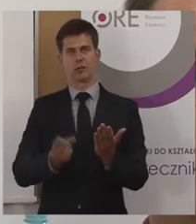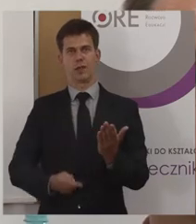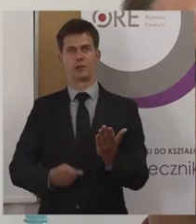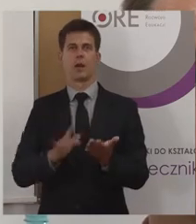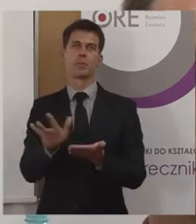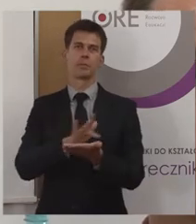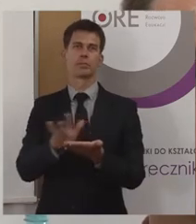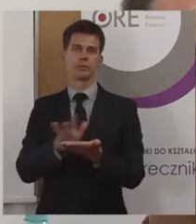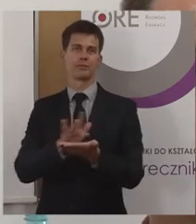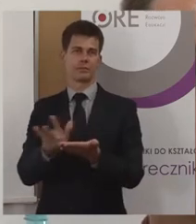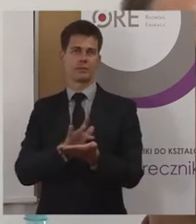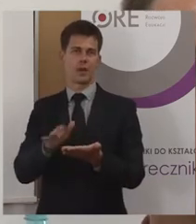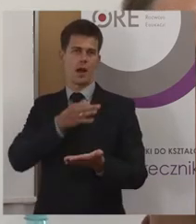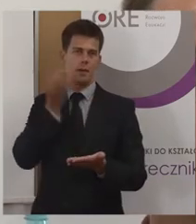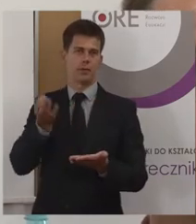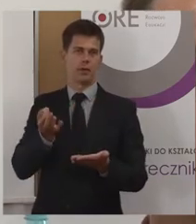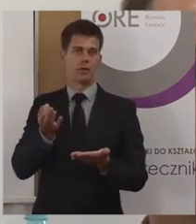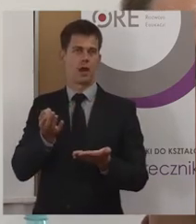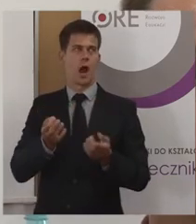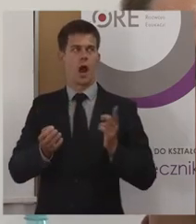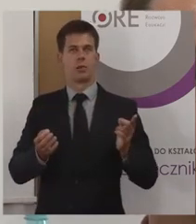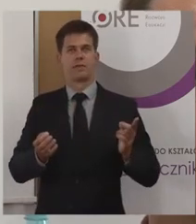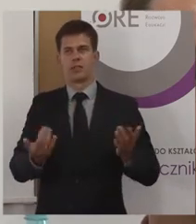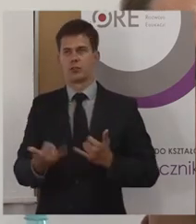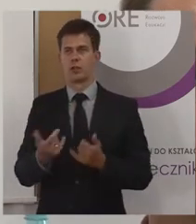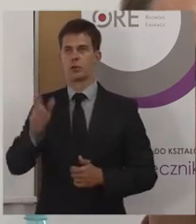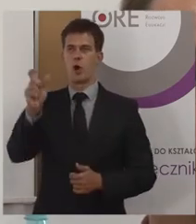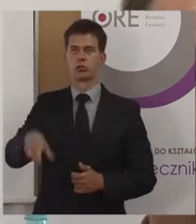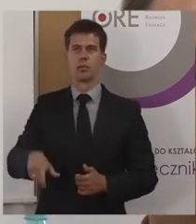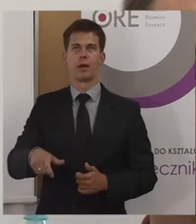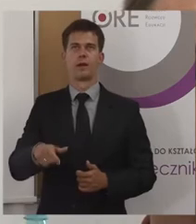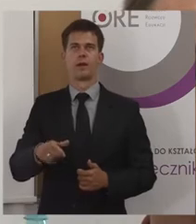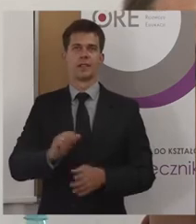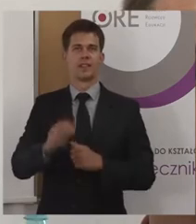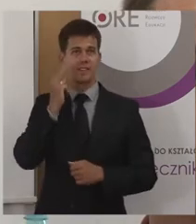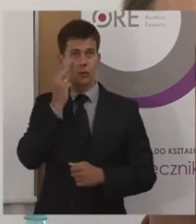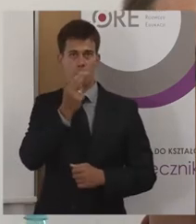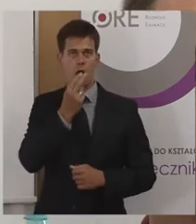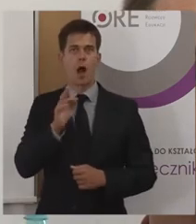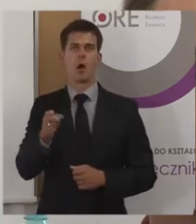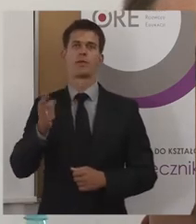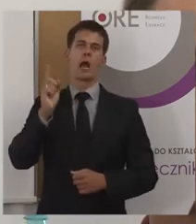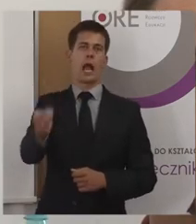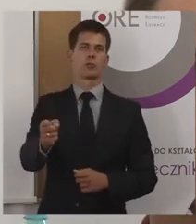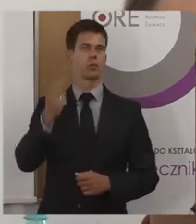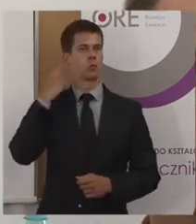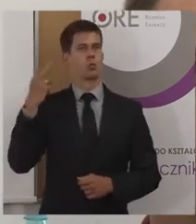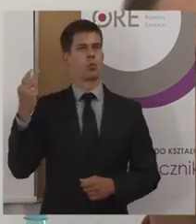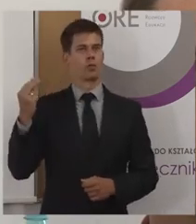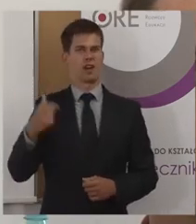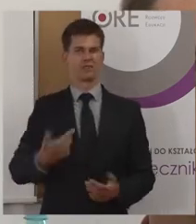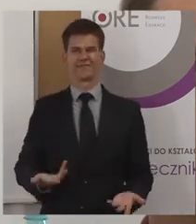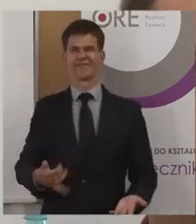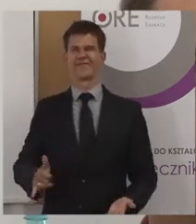jest tylko zmianą nośnika. To samo, co widać w podręczniku papierowym, widać w tym podręczniku elektronicznym. Zamienia